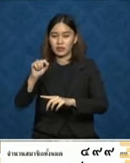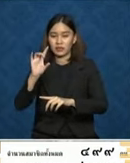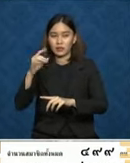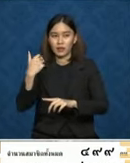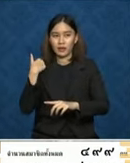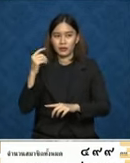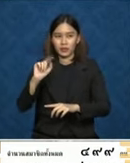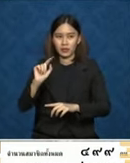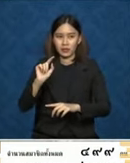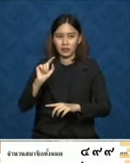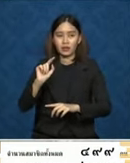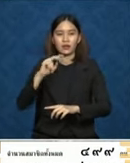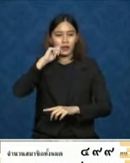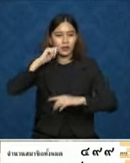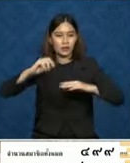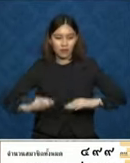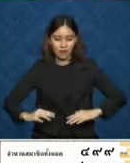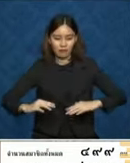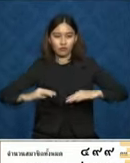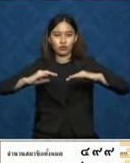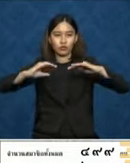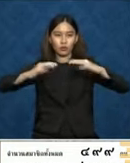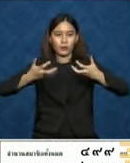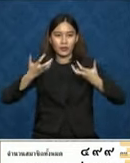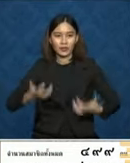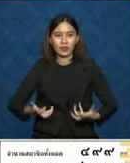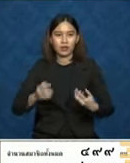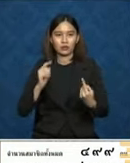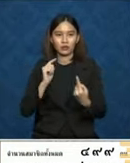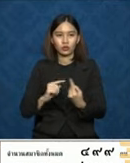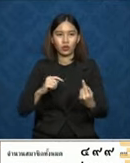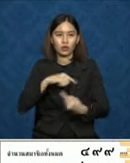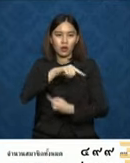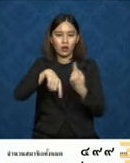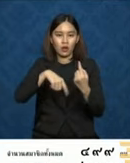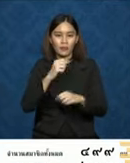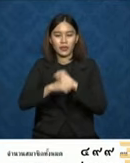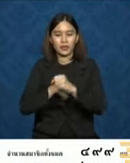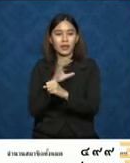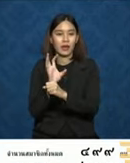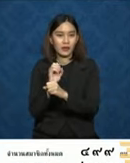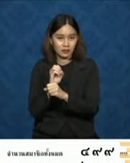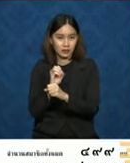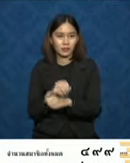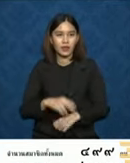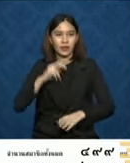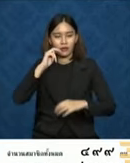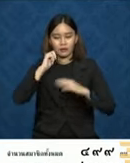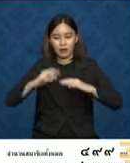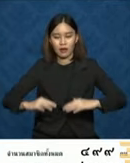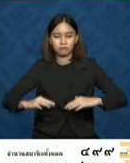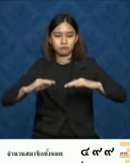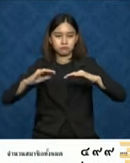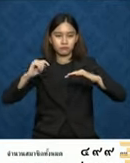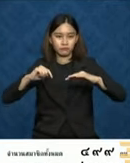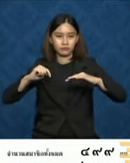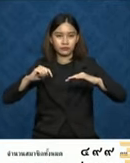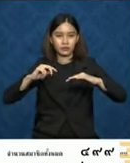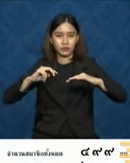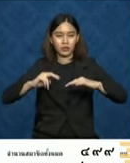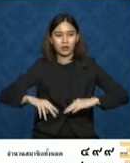ประมวลเกิดอุทกภัยครั้งยิ่งใหญ่ในรอบ 50ปีแล้วก็ปริมาณน้ำใน